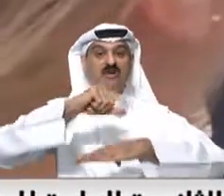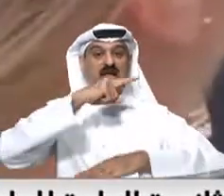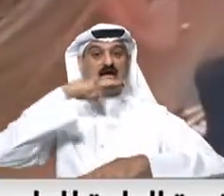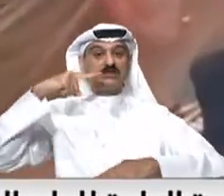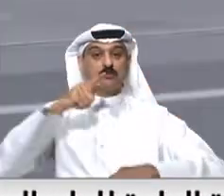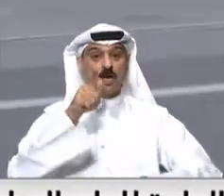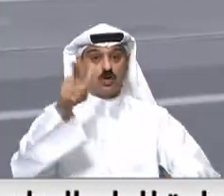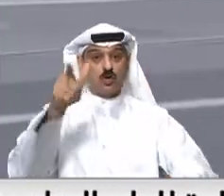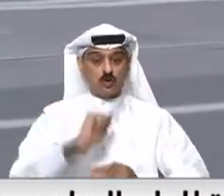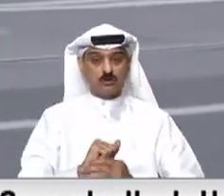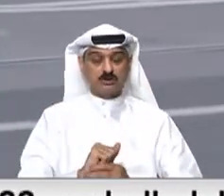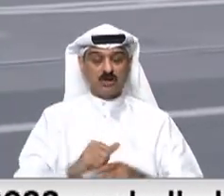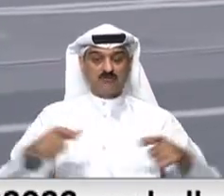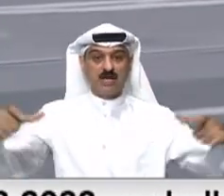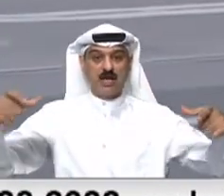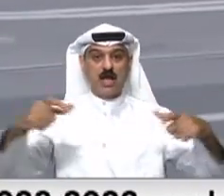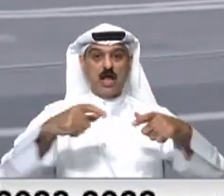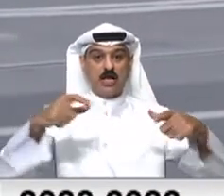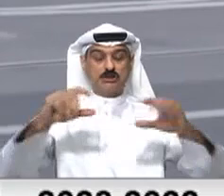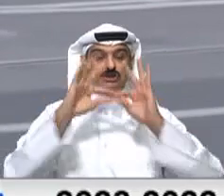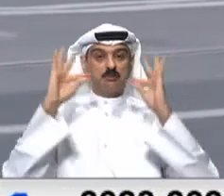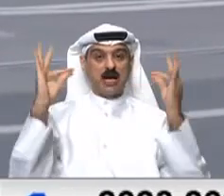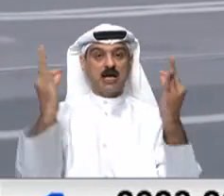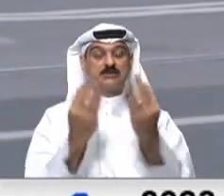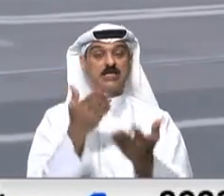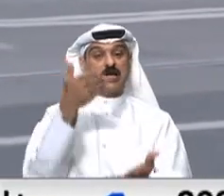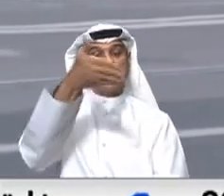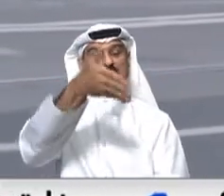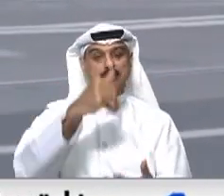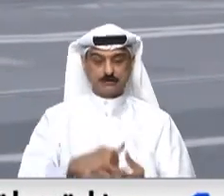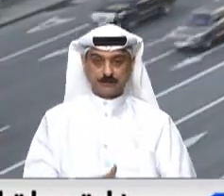كافة الفعاليات الاجتماعية حتى شهر آخر.